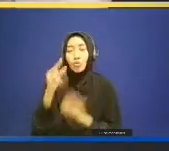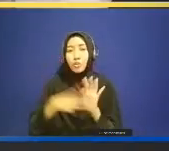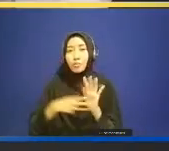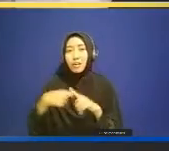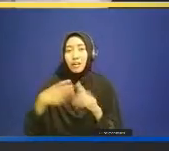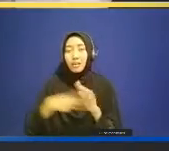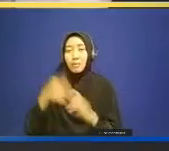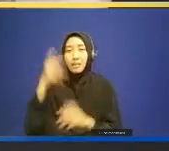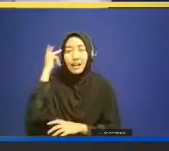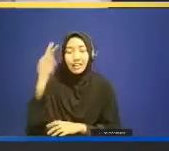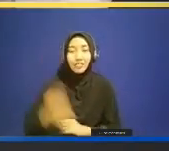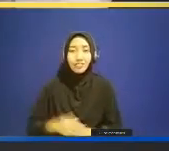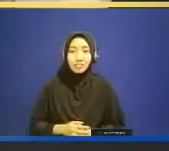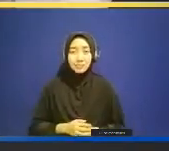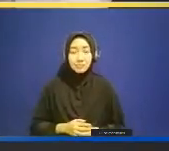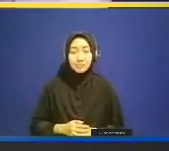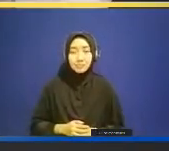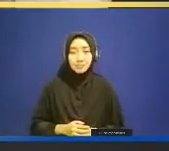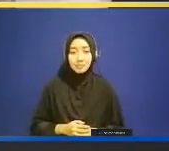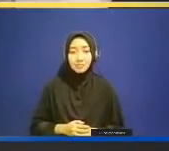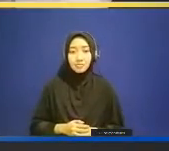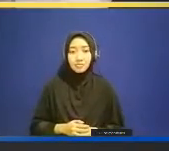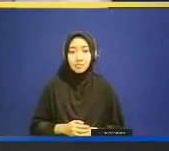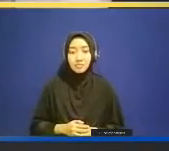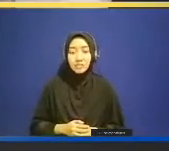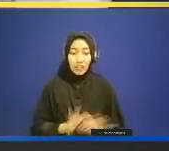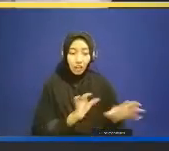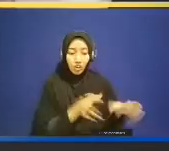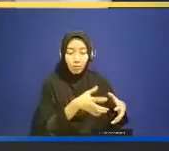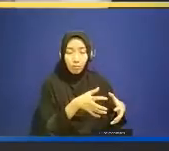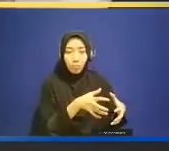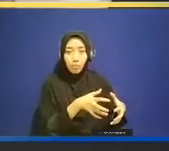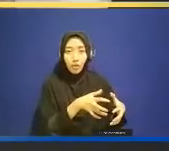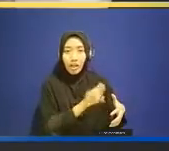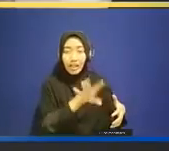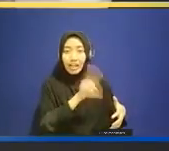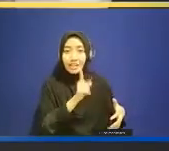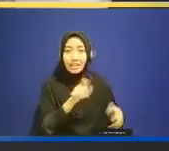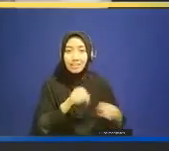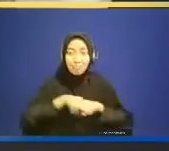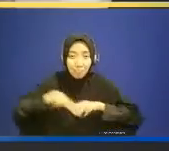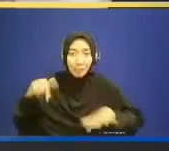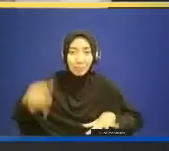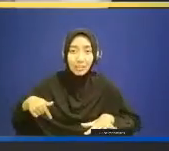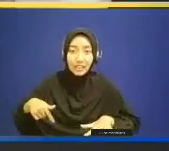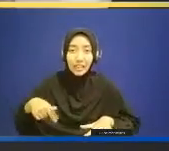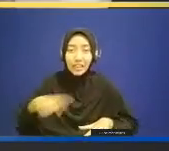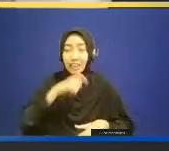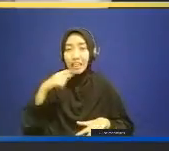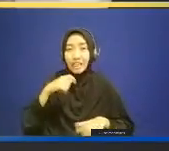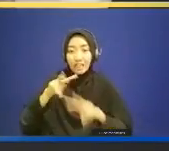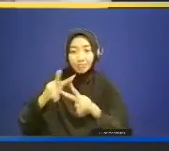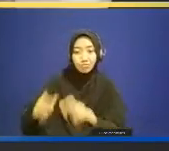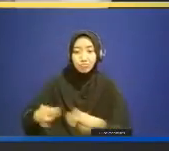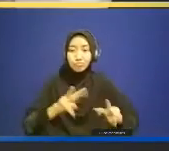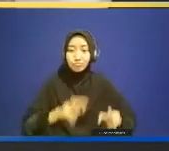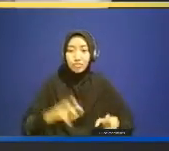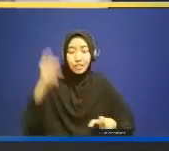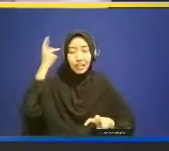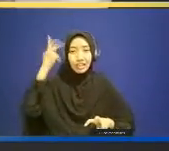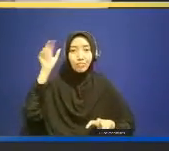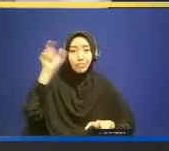ya ini justru ada juga Silver Lining dari pandemic Ini Mbak gitu jadi KPK menemukan ameda kreatif